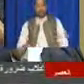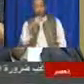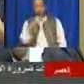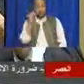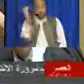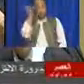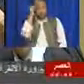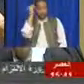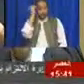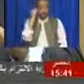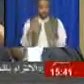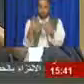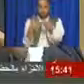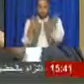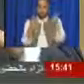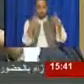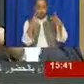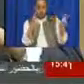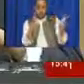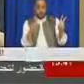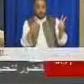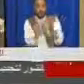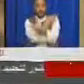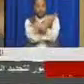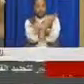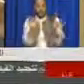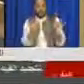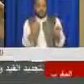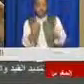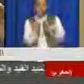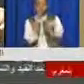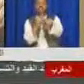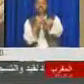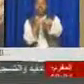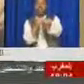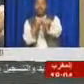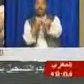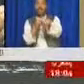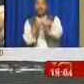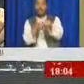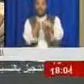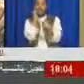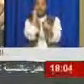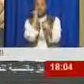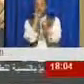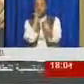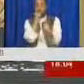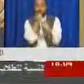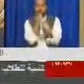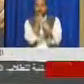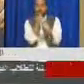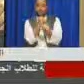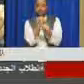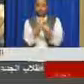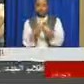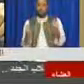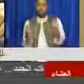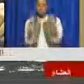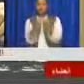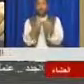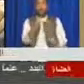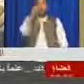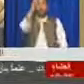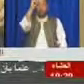لكن العلم جميعا ان يتفقون على انها لجميع الامه الى قيام الساعه كل من يفعل ذلك اذا